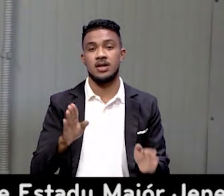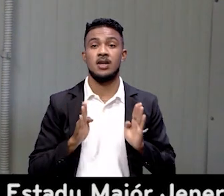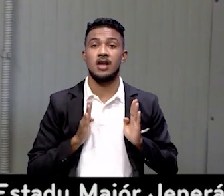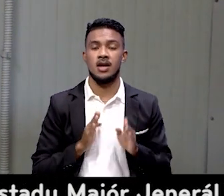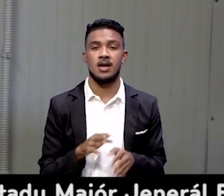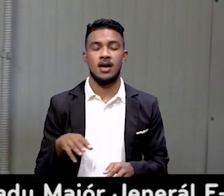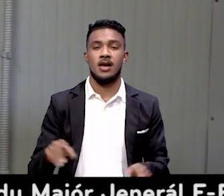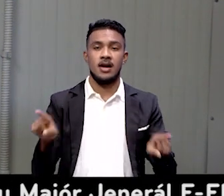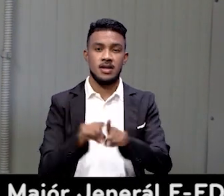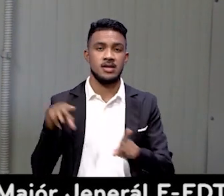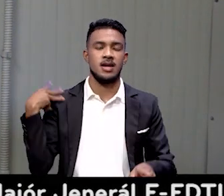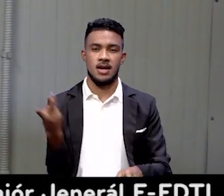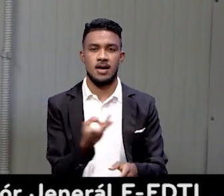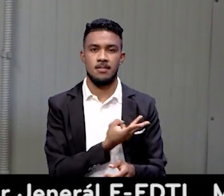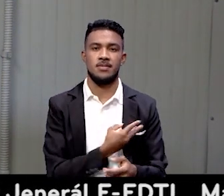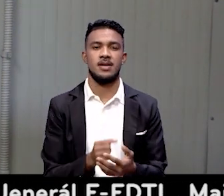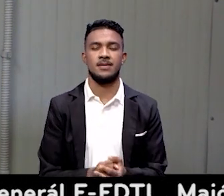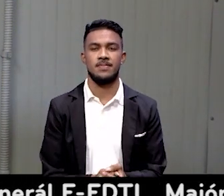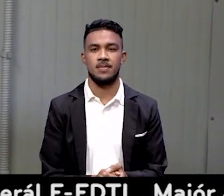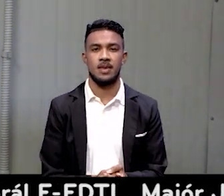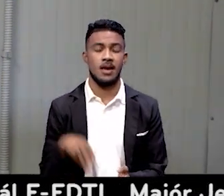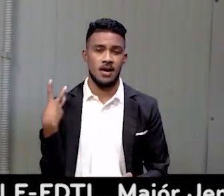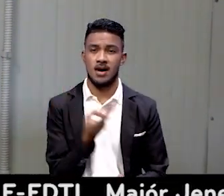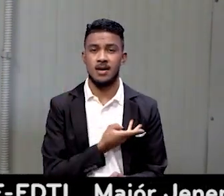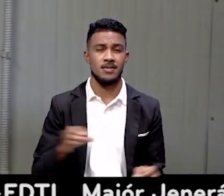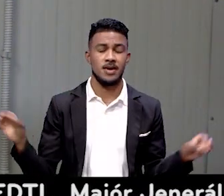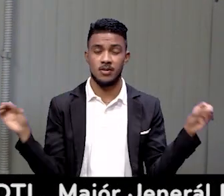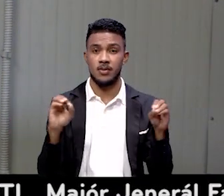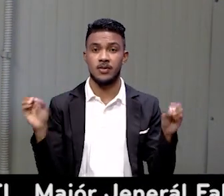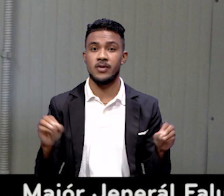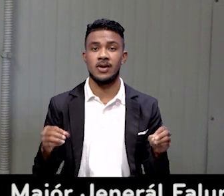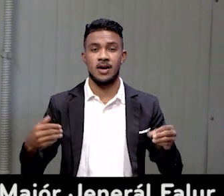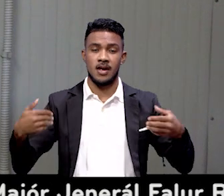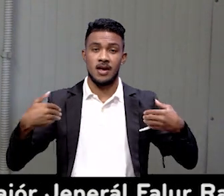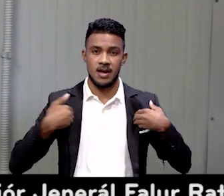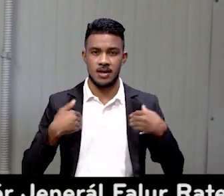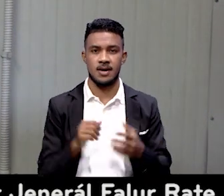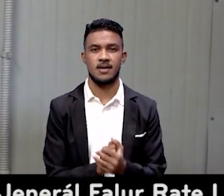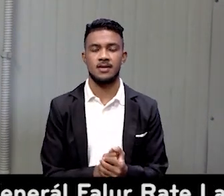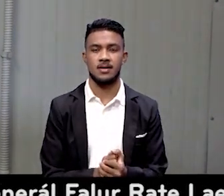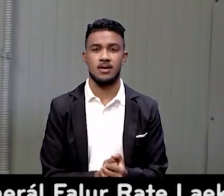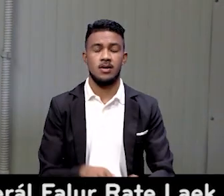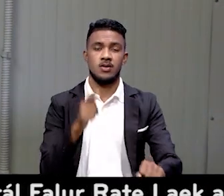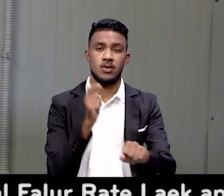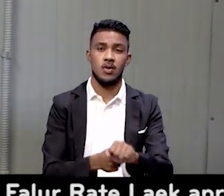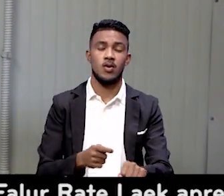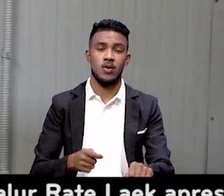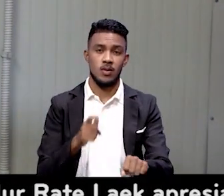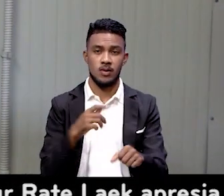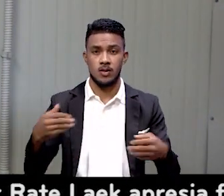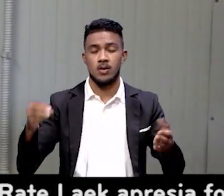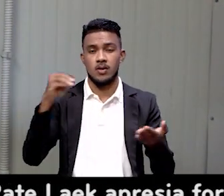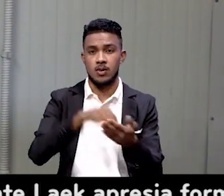sa ami sirane ya ami nun kaheta ami nun kaheta to momentu ida kwandu nya mate